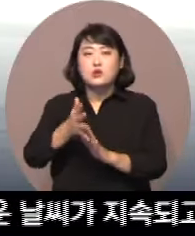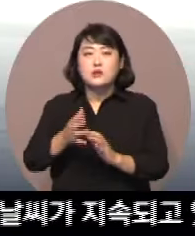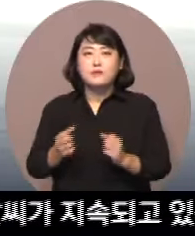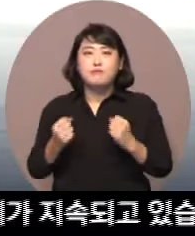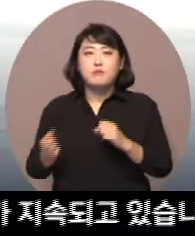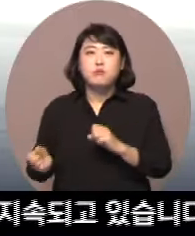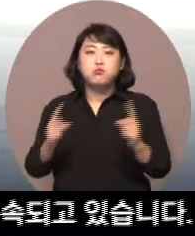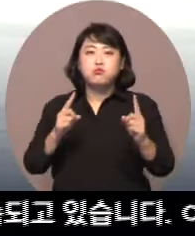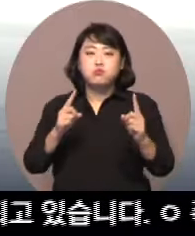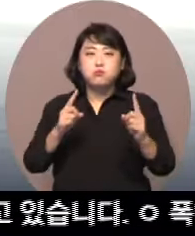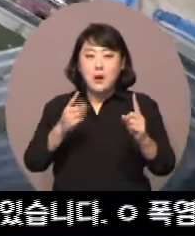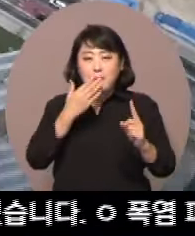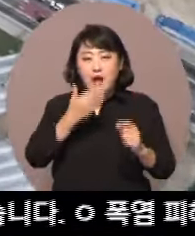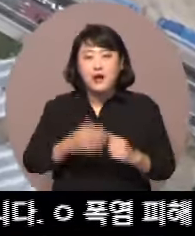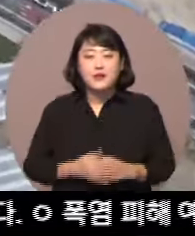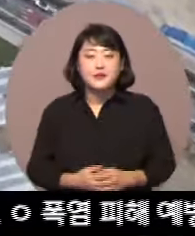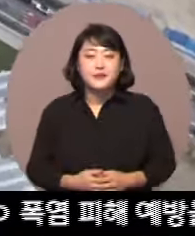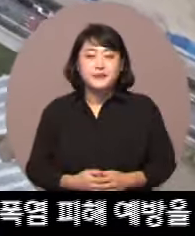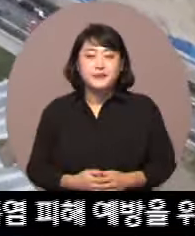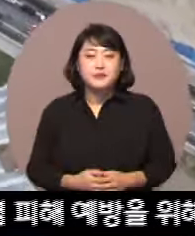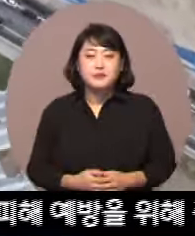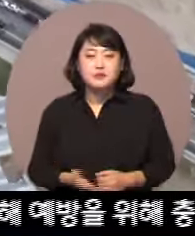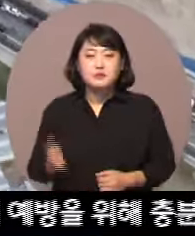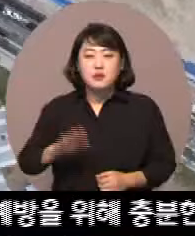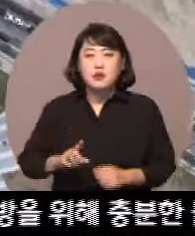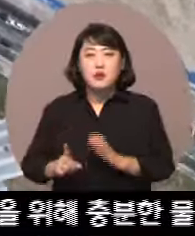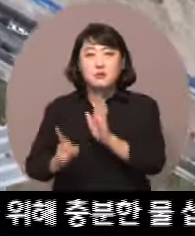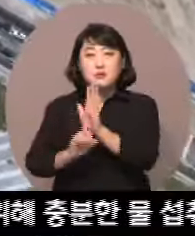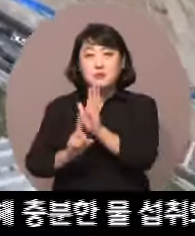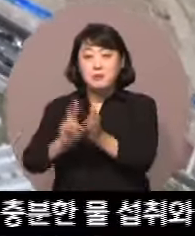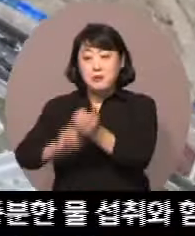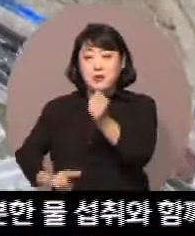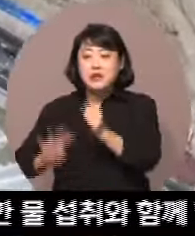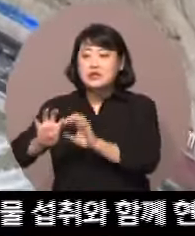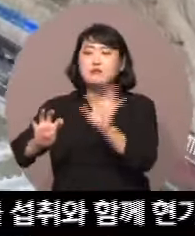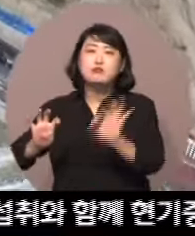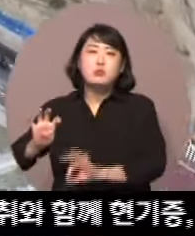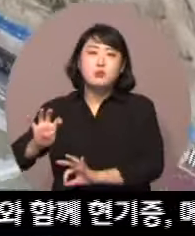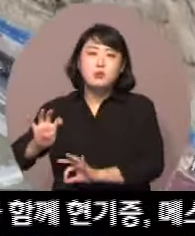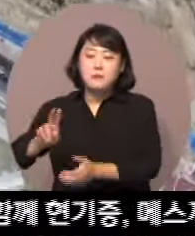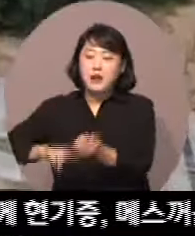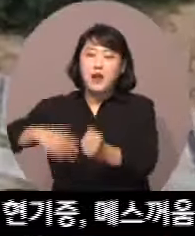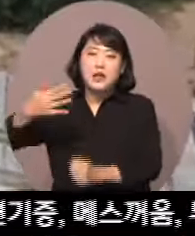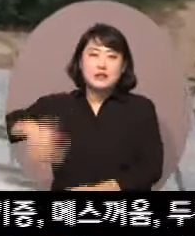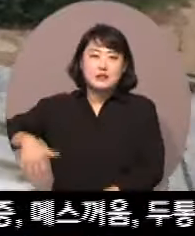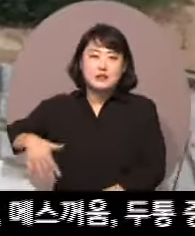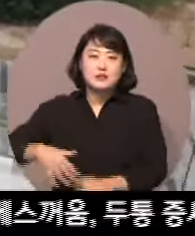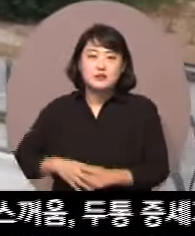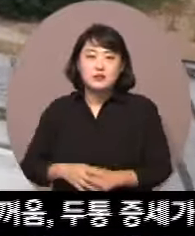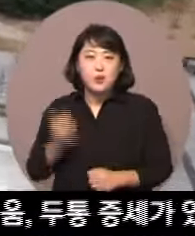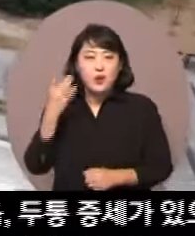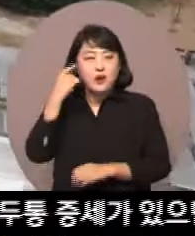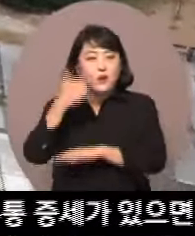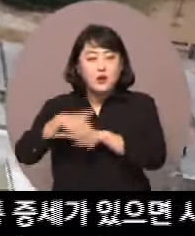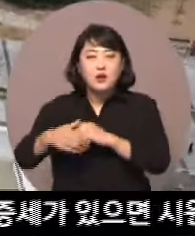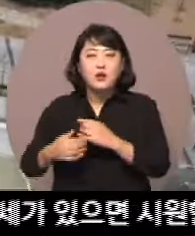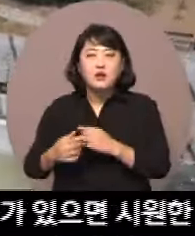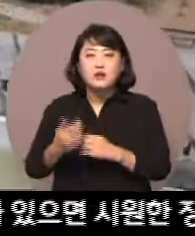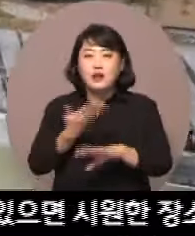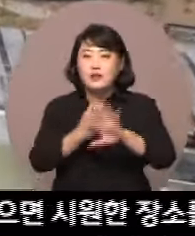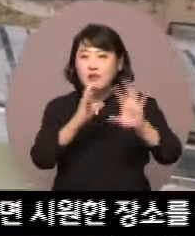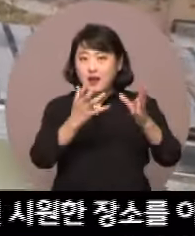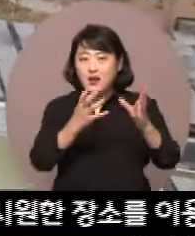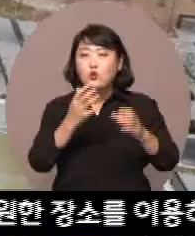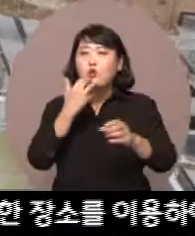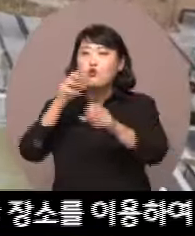활력이 넘치면서. 다만 분양부지의 40%는 미분양 상태이고 애초 계획했던 해외나